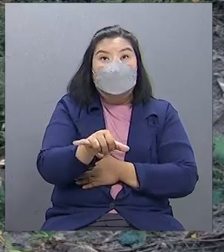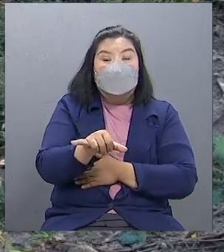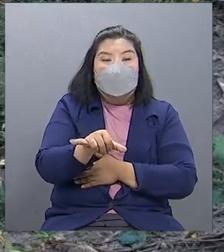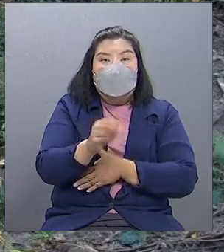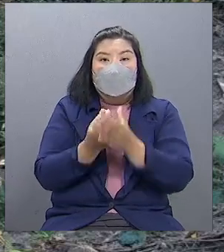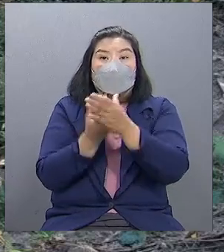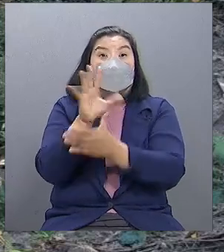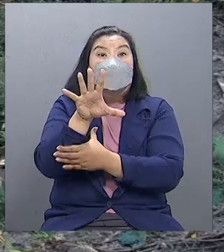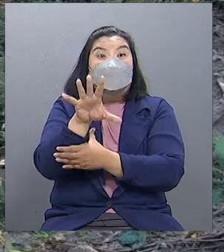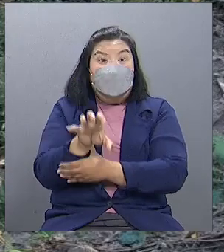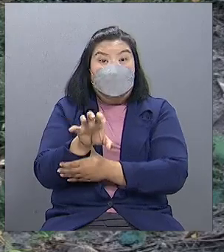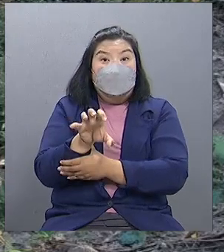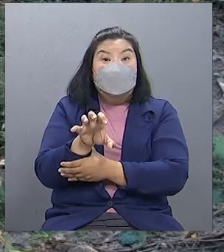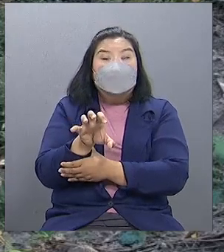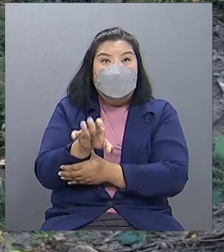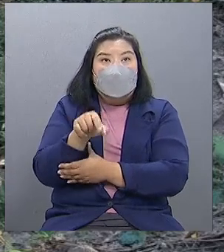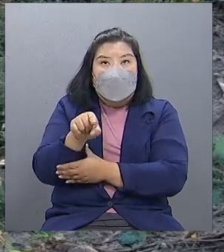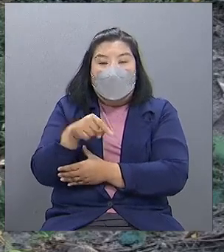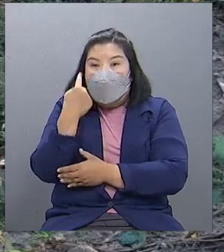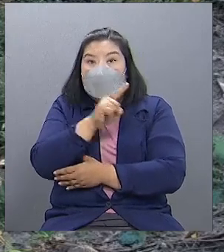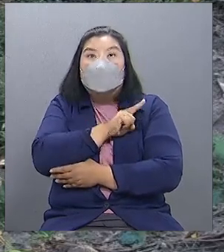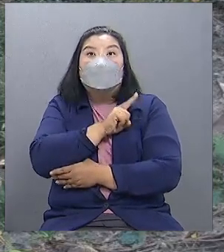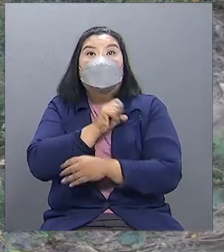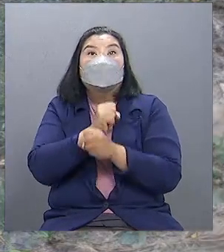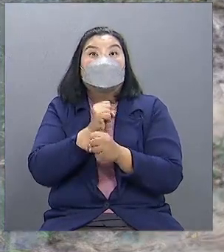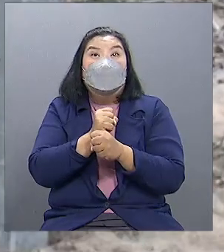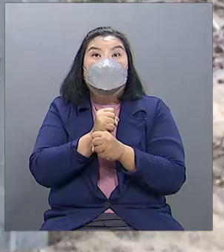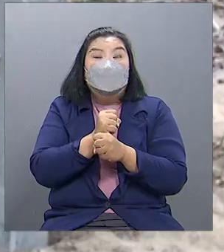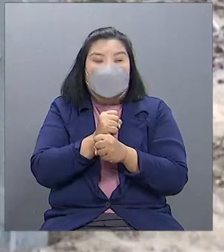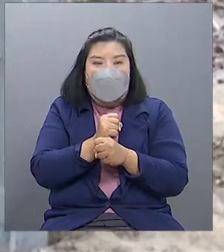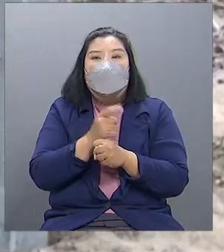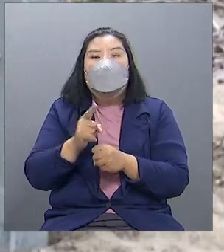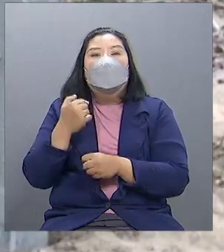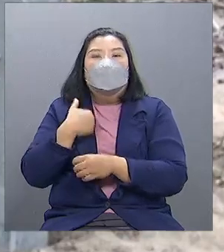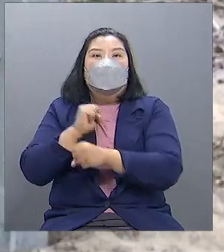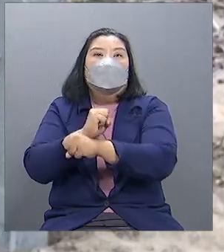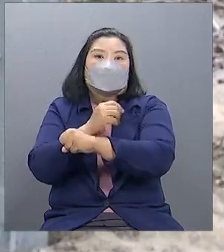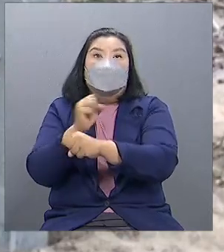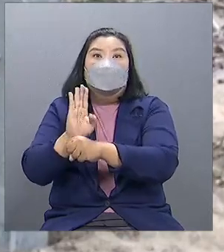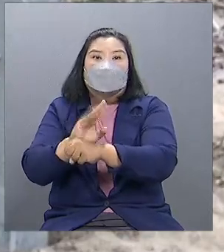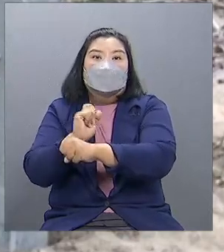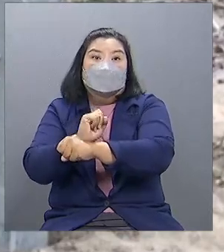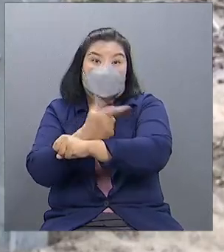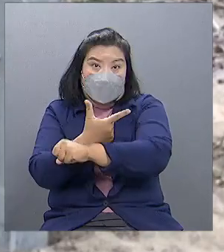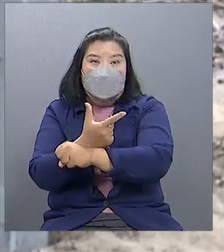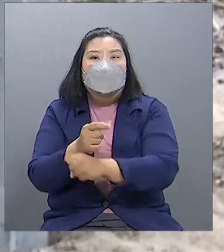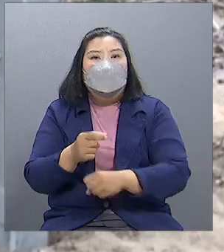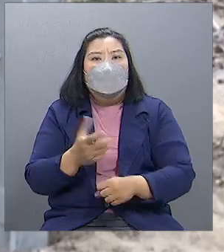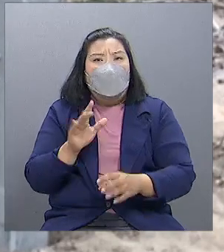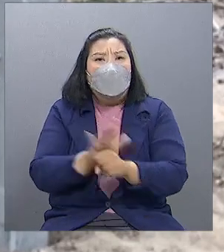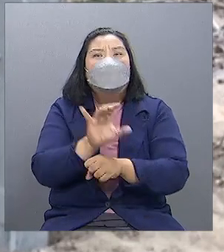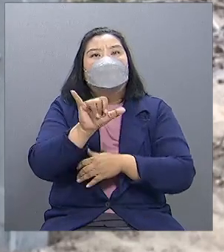บจ้างเองอยู่ใความรบอชชอบครจ้างยัดำหนึงการไมแล้วเสร็จทาง